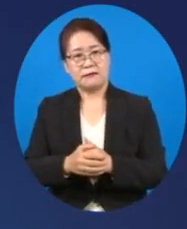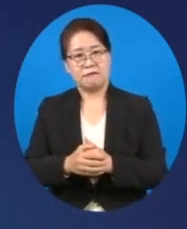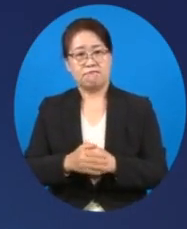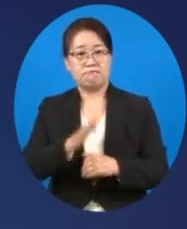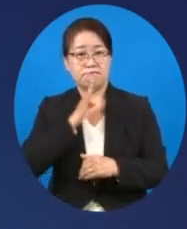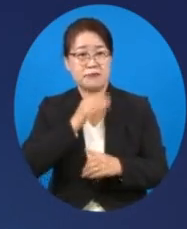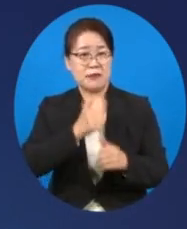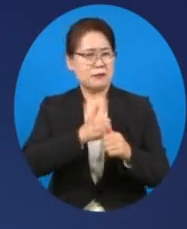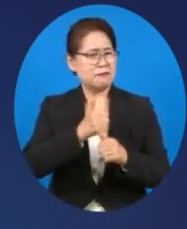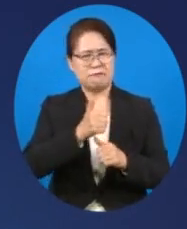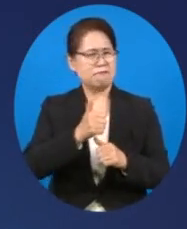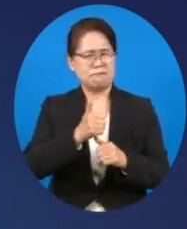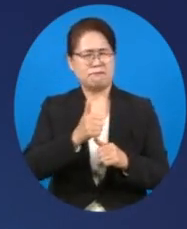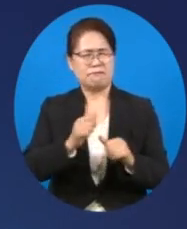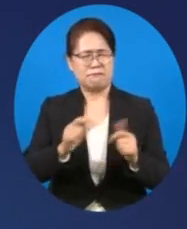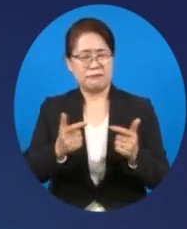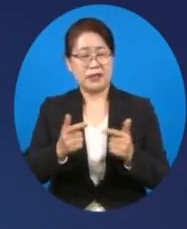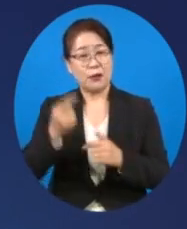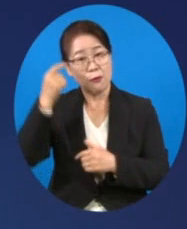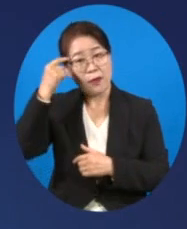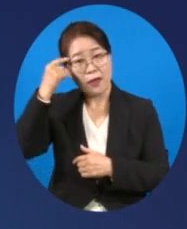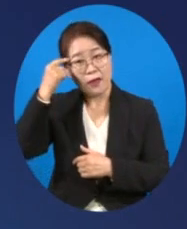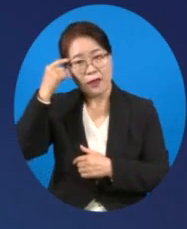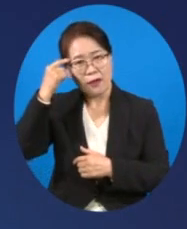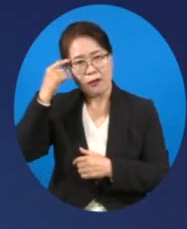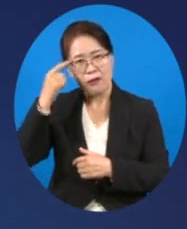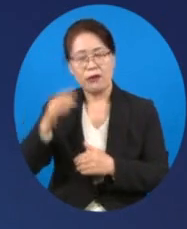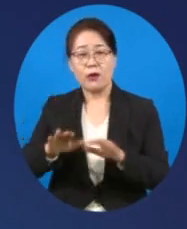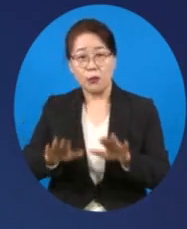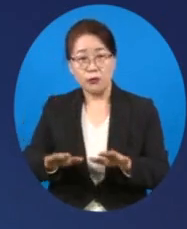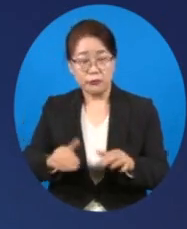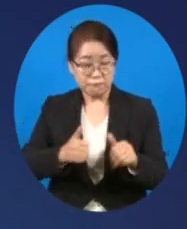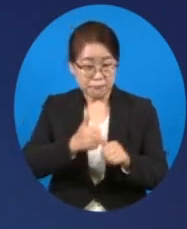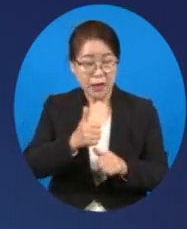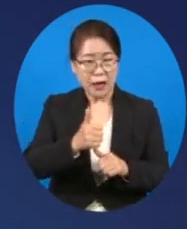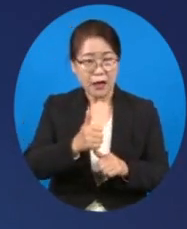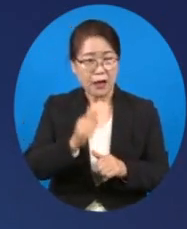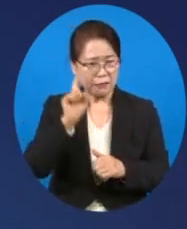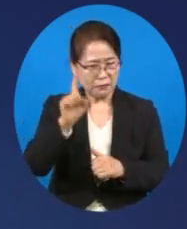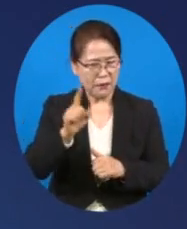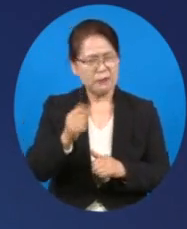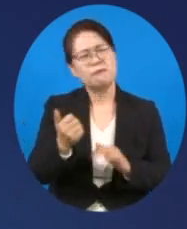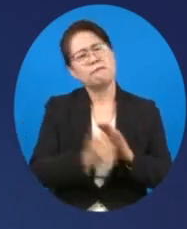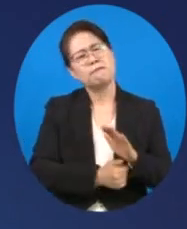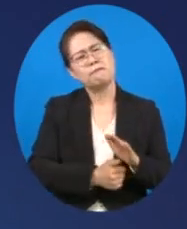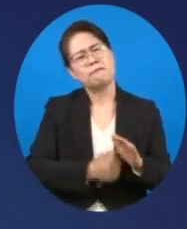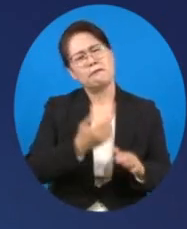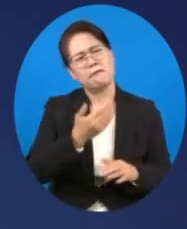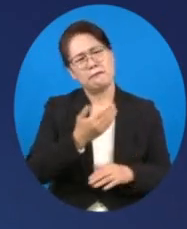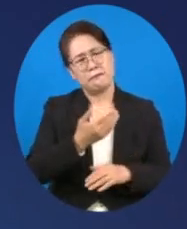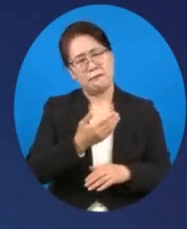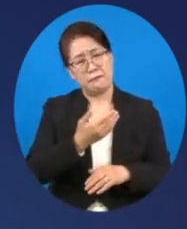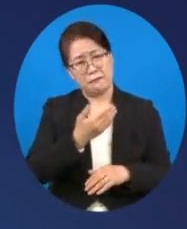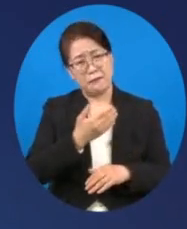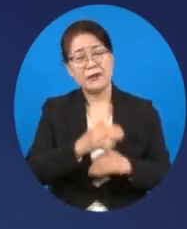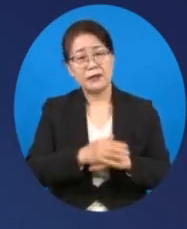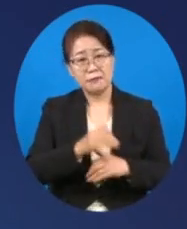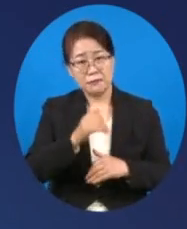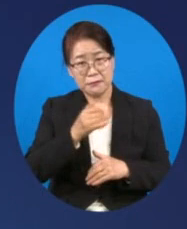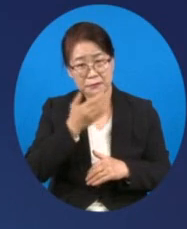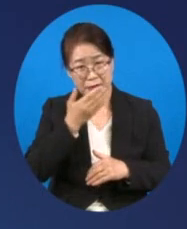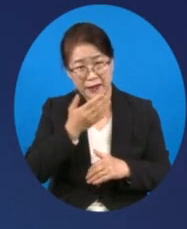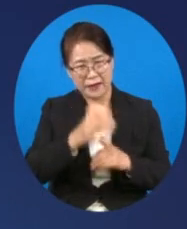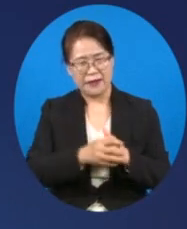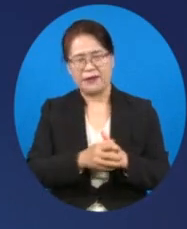진정한 승리가 아닙니다 왜냐하면 오늘은 이겼지만 내일은 또 패배할 수 있어요 영원한